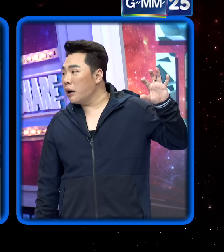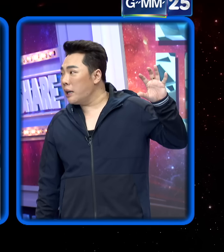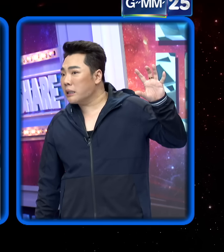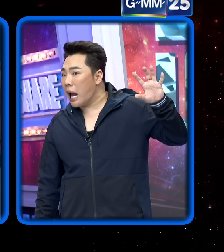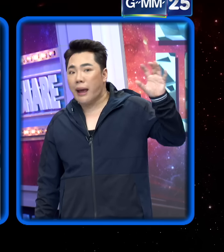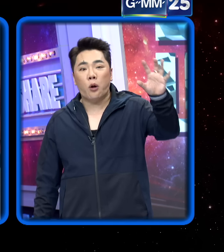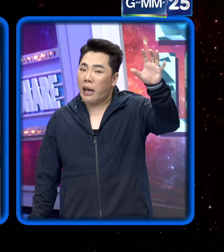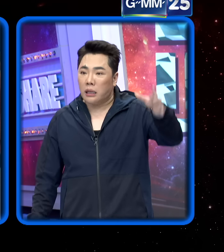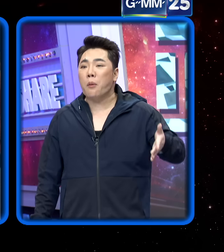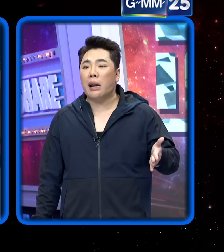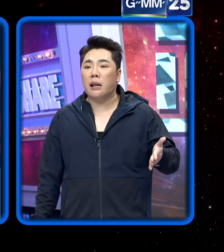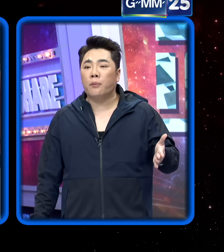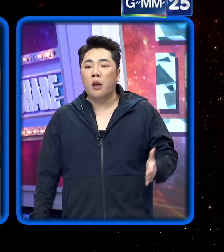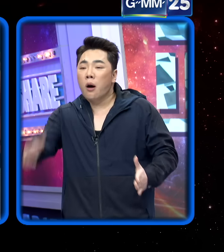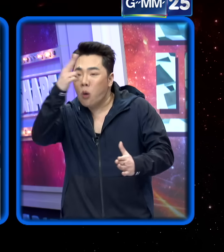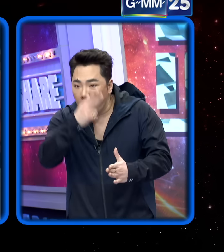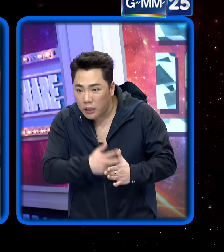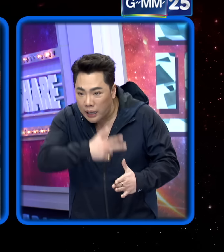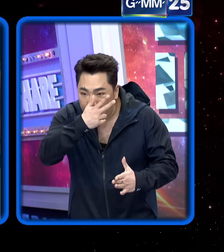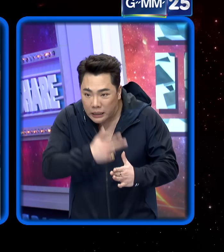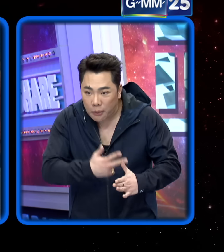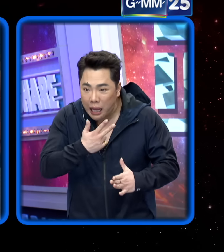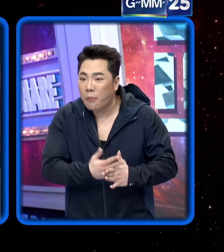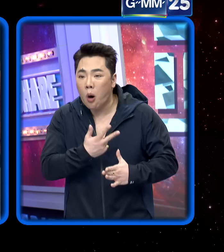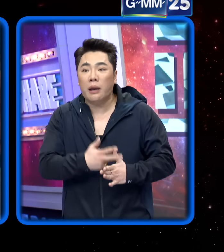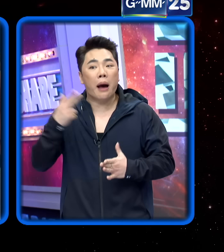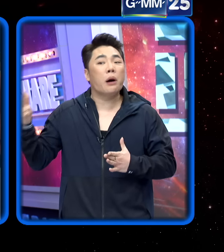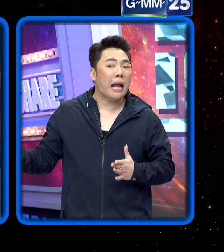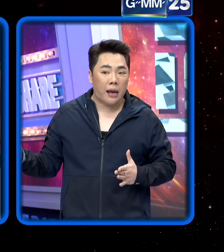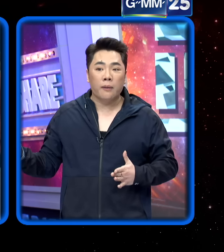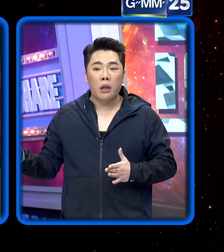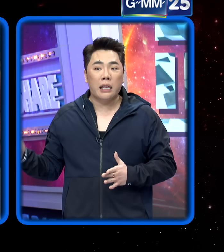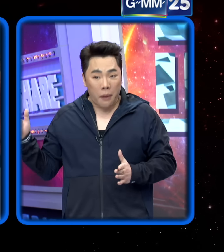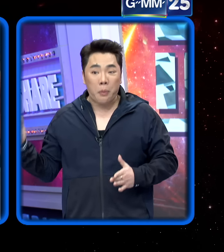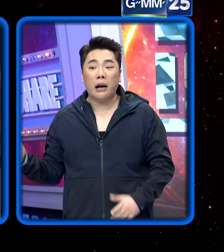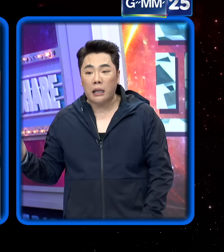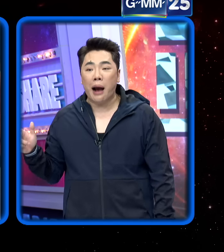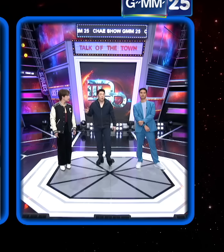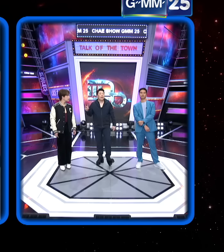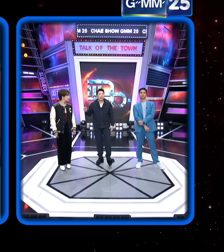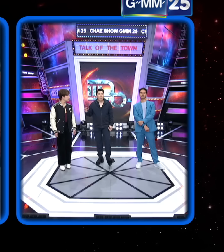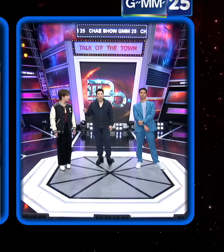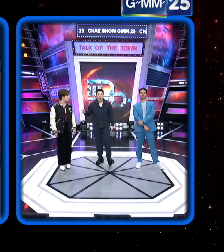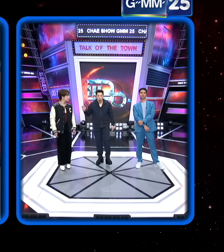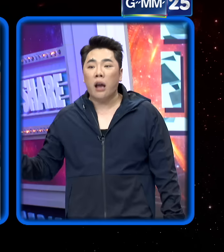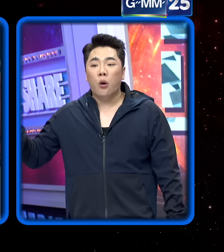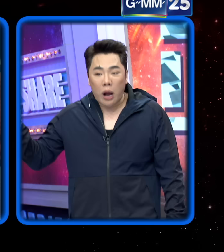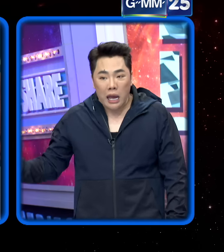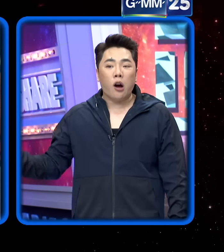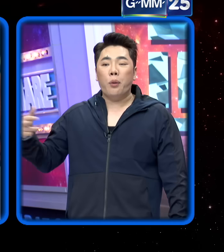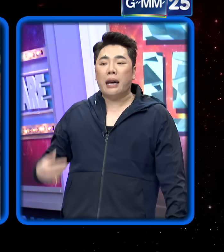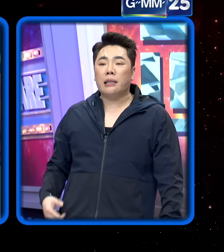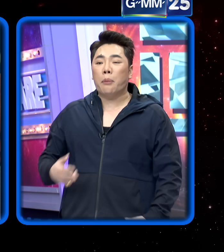ง Instagram เราได้เห็นเต็มออนไลน์เลยคนก็เลยไปจับตามองที่พรรคเพื่อไทยที่เป็นพรรครัฐบาลอยู่ขนาดนี้ว่า